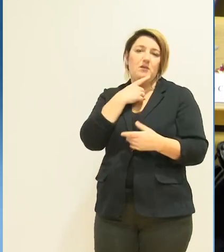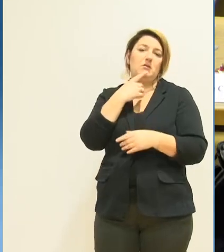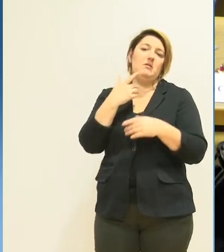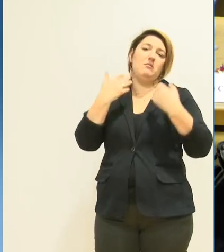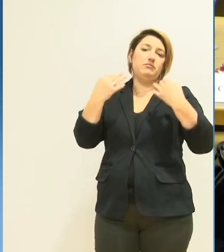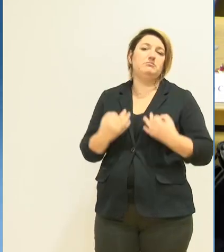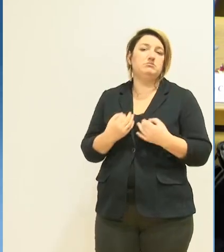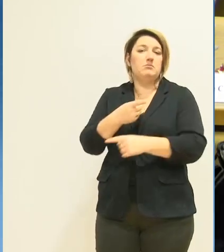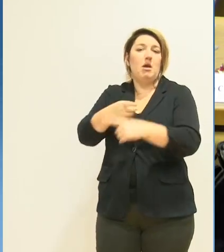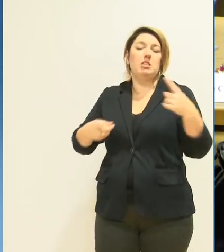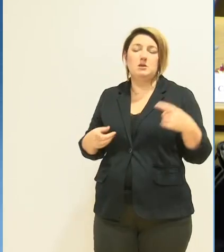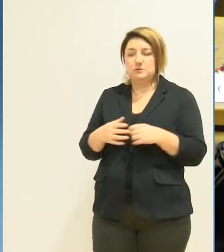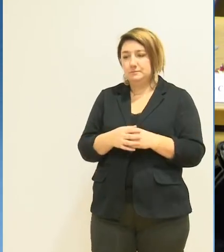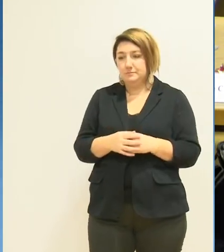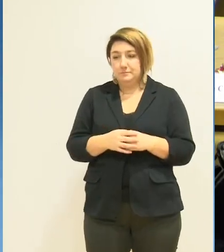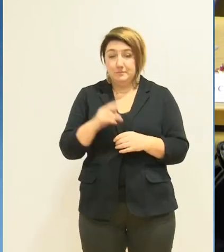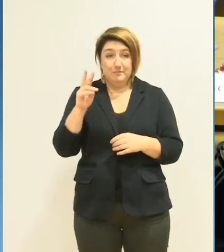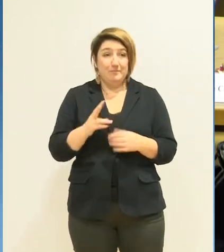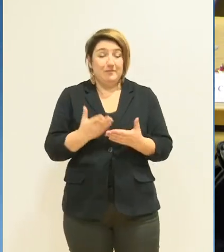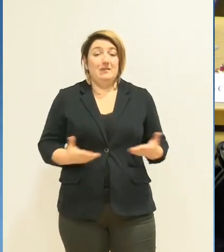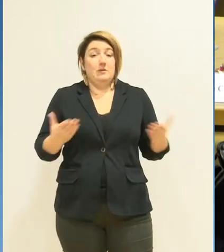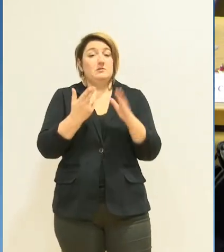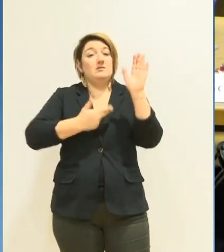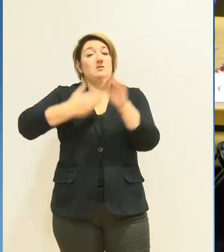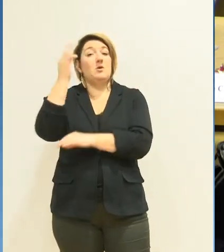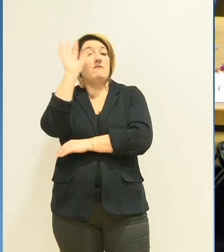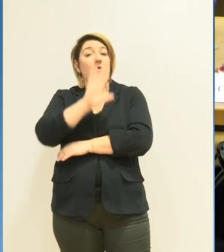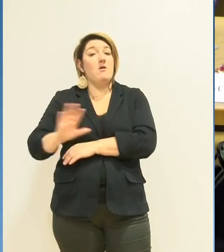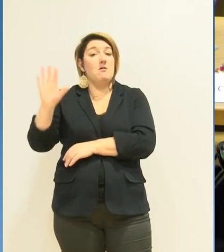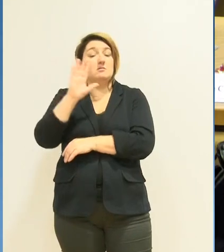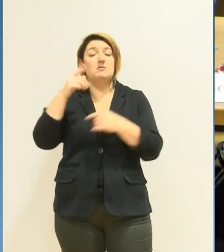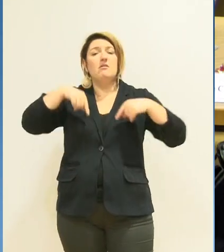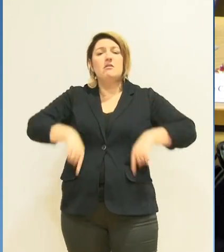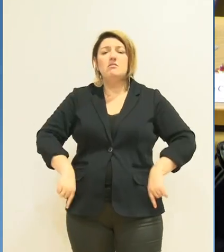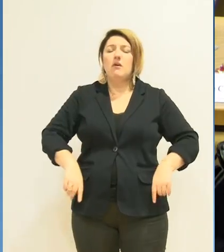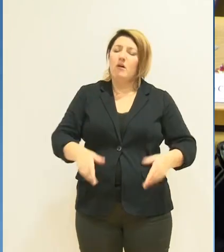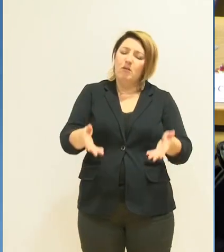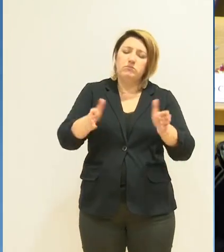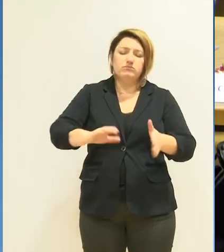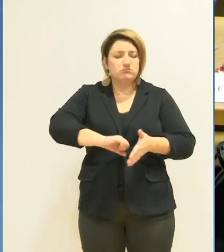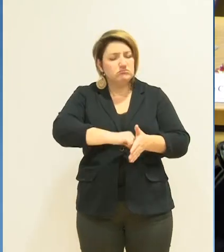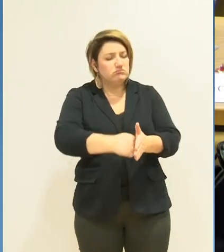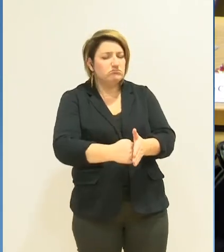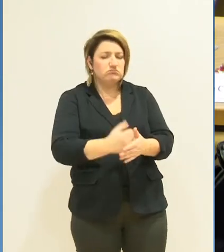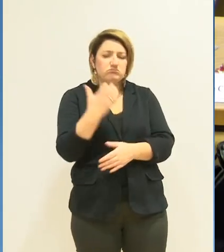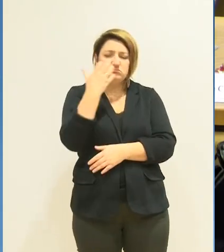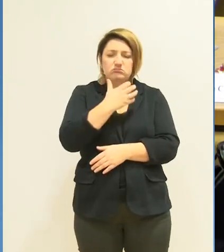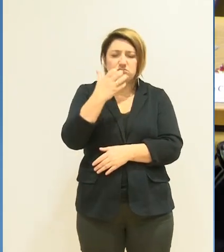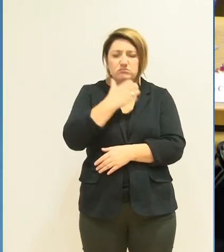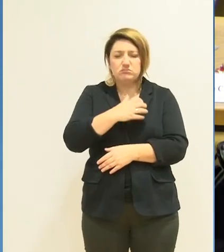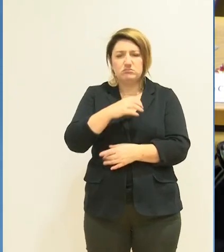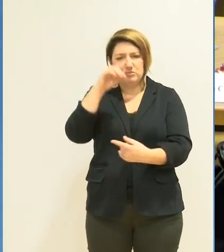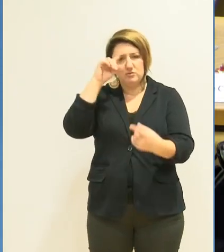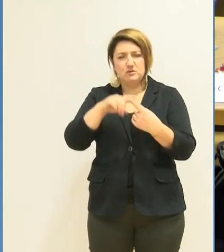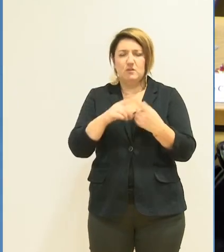9 s'élabore dans un contexte national où l'action des communes est bridée par les choix mortifère de l'état et qui garde pour cap l'affaiblissement du bloc